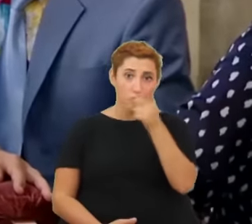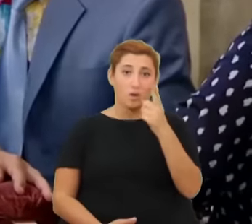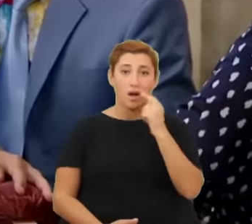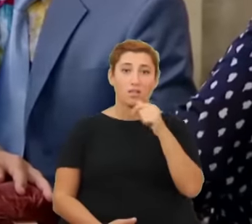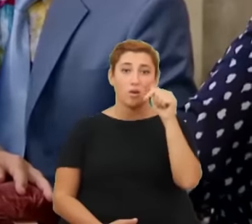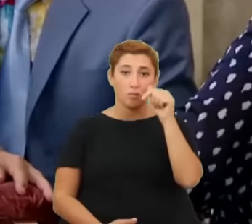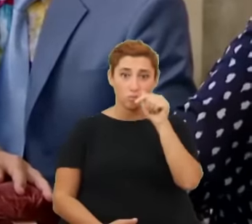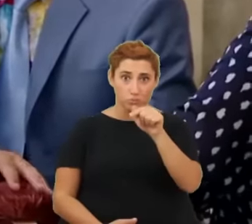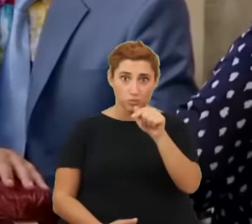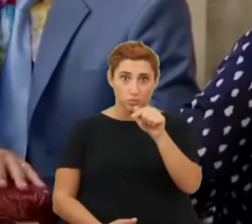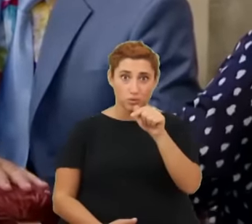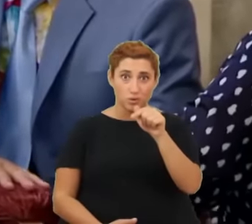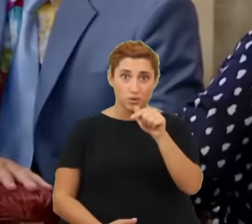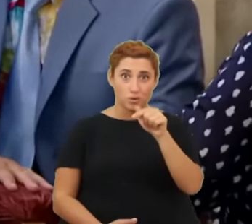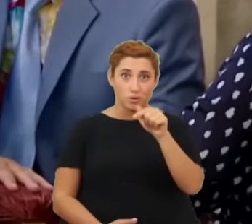madem bu da